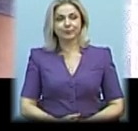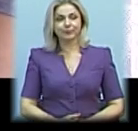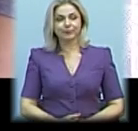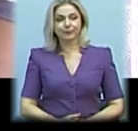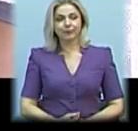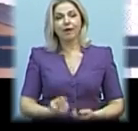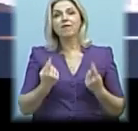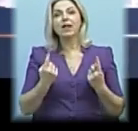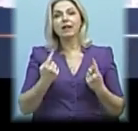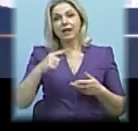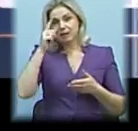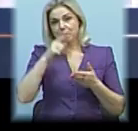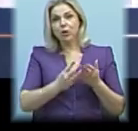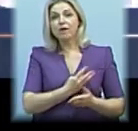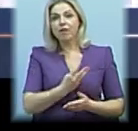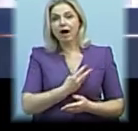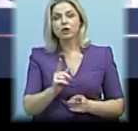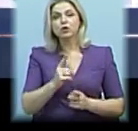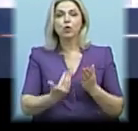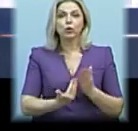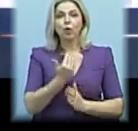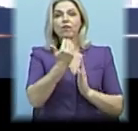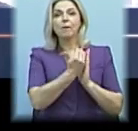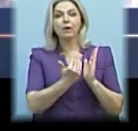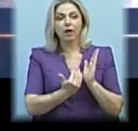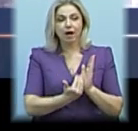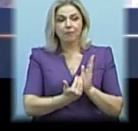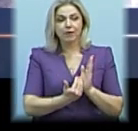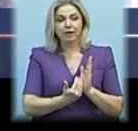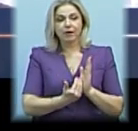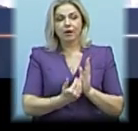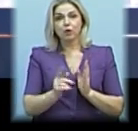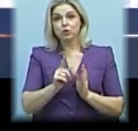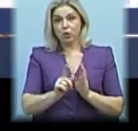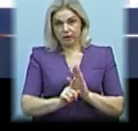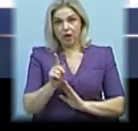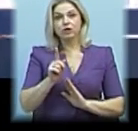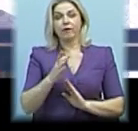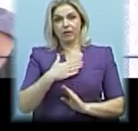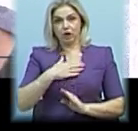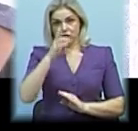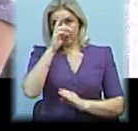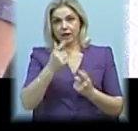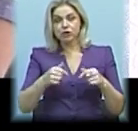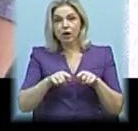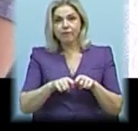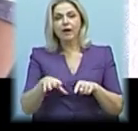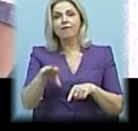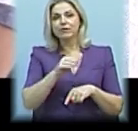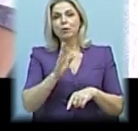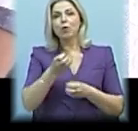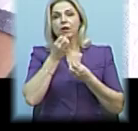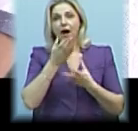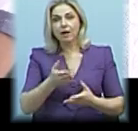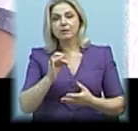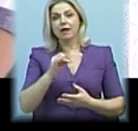великі сподівання на те, що за новою програмою, яка зараз впроваджується в нашій державі, все буде гаразд,